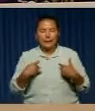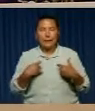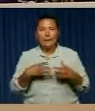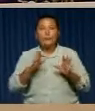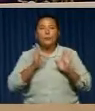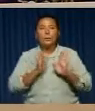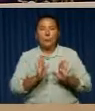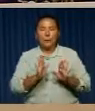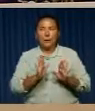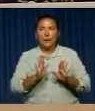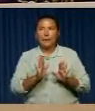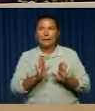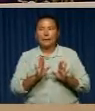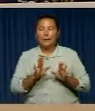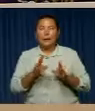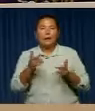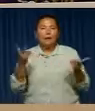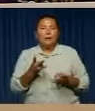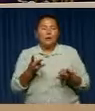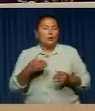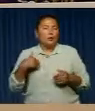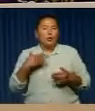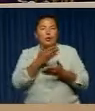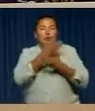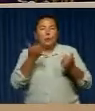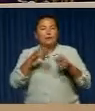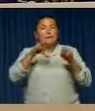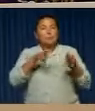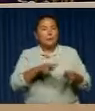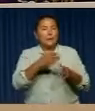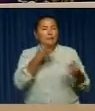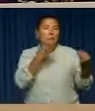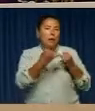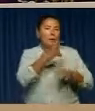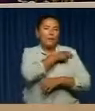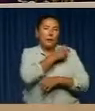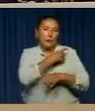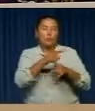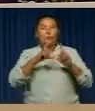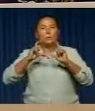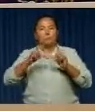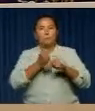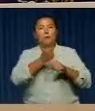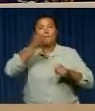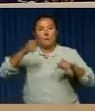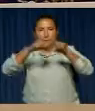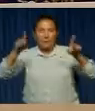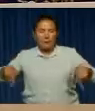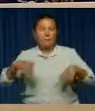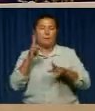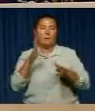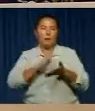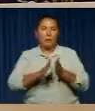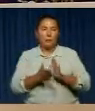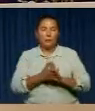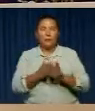тек бара берудің қажеті жоқ. Маманмен келісіп, содан жолдамасымен барып түскен дұрыс болады. Жалпы